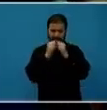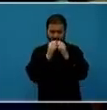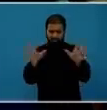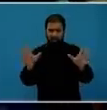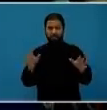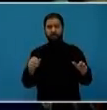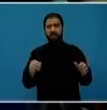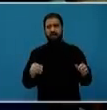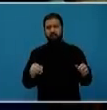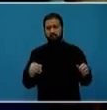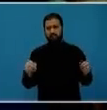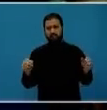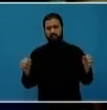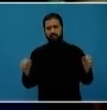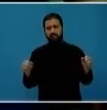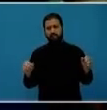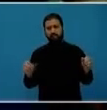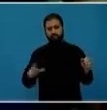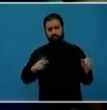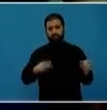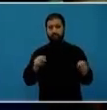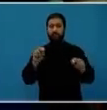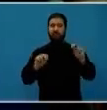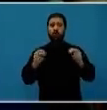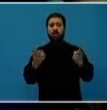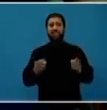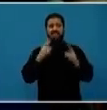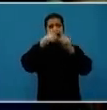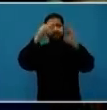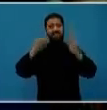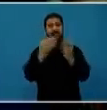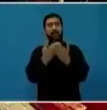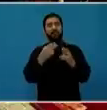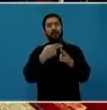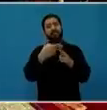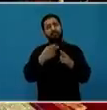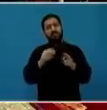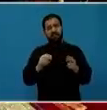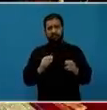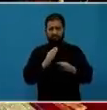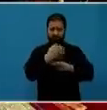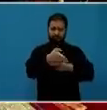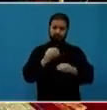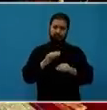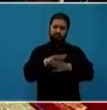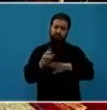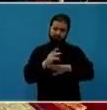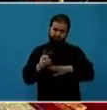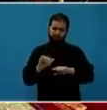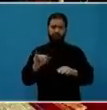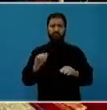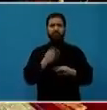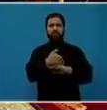spunem așa, un blestem, sunt datoare să vină în spațiul bisericii pentru a se curăți prin taina spovedanii, prin moliftele, prin